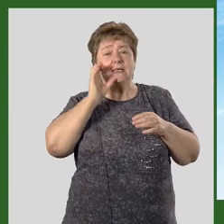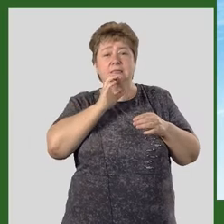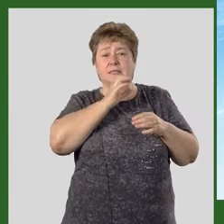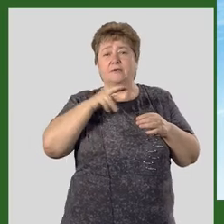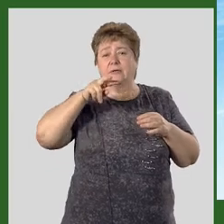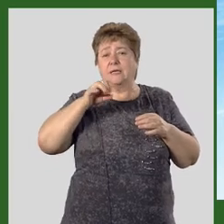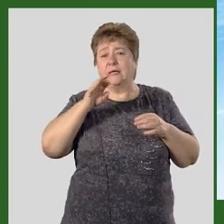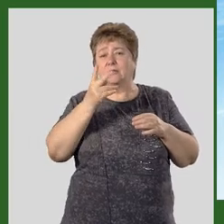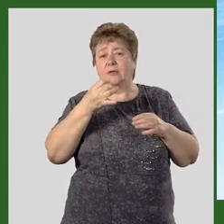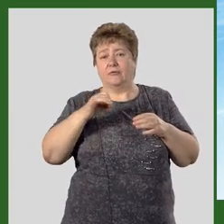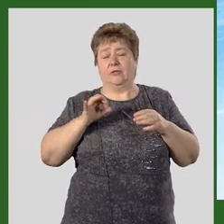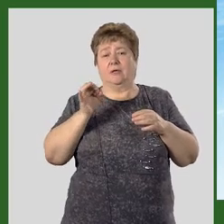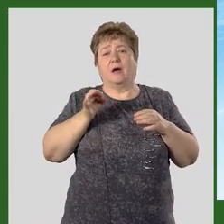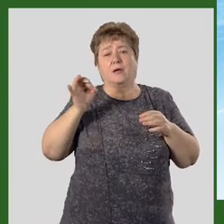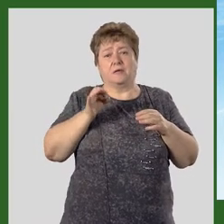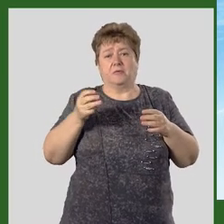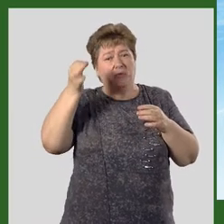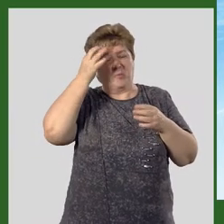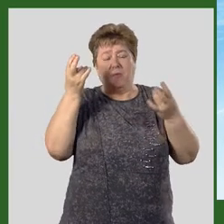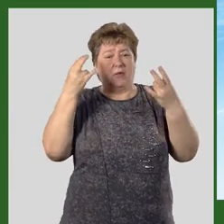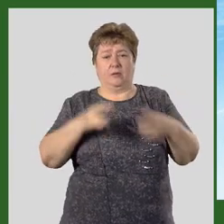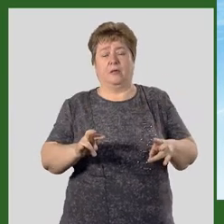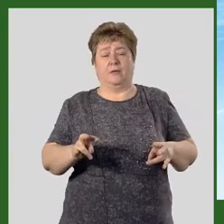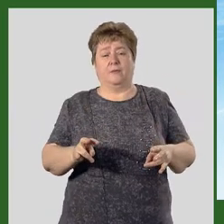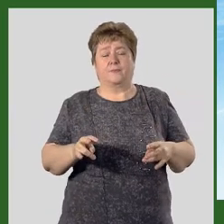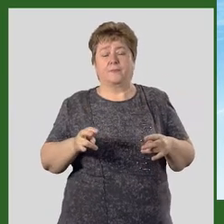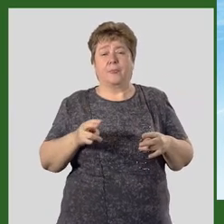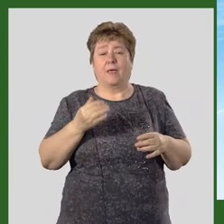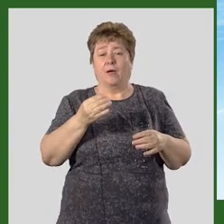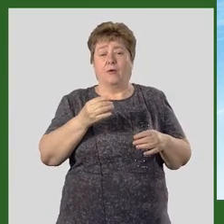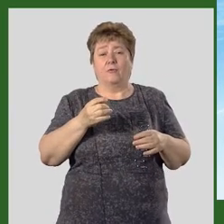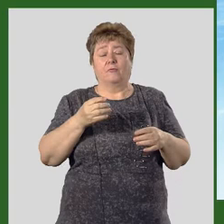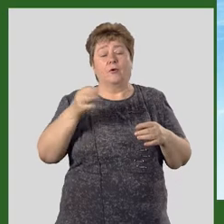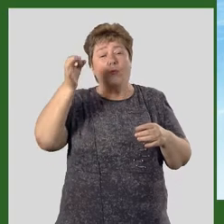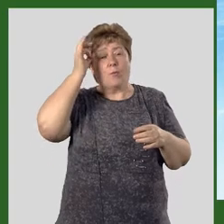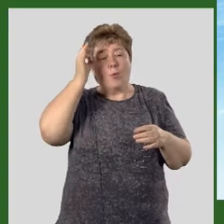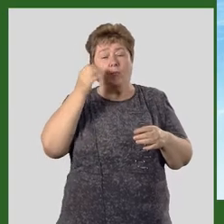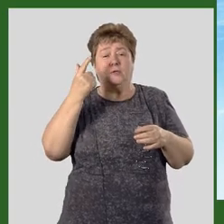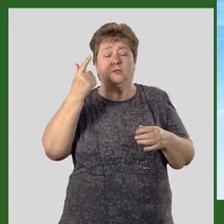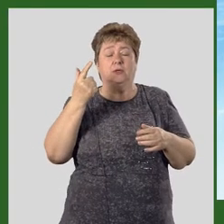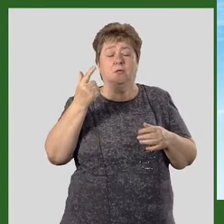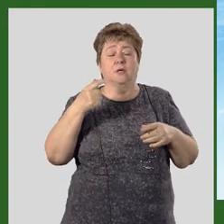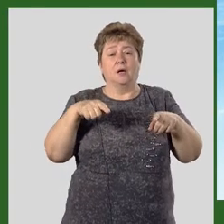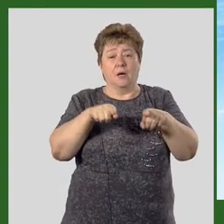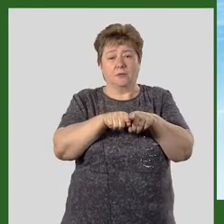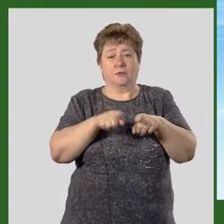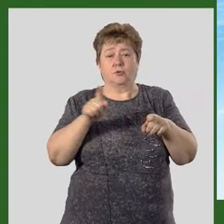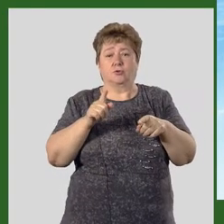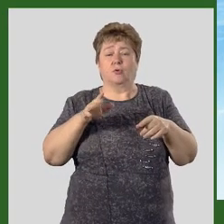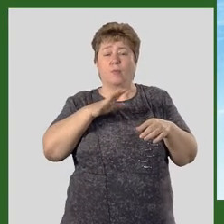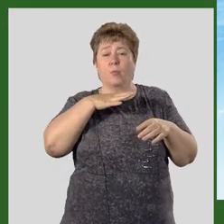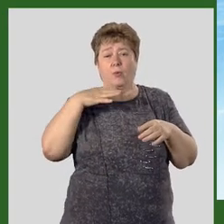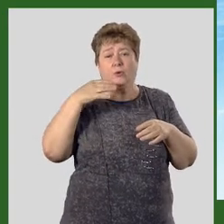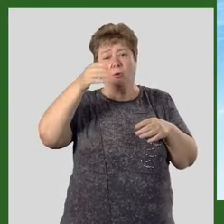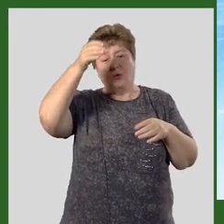Северный Ледовитый – можно не напоминать. Вы даже помните о том, что некоторые